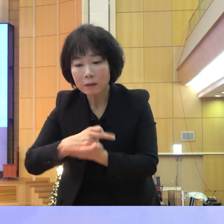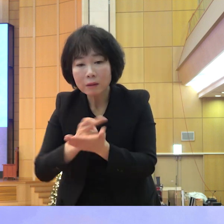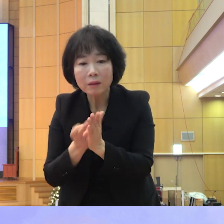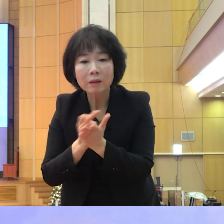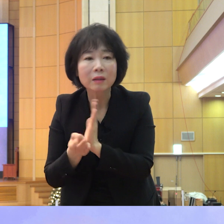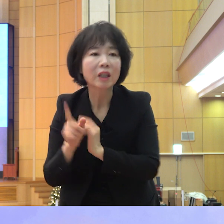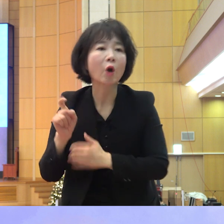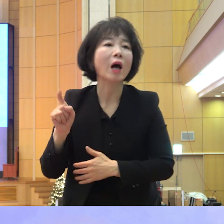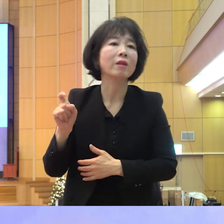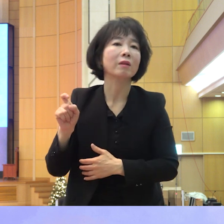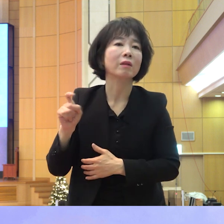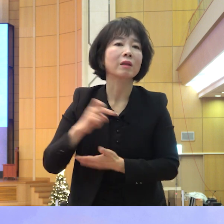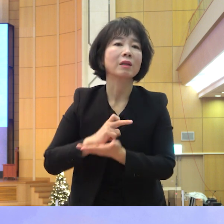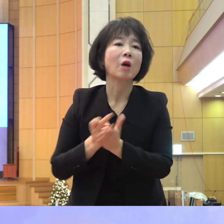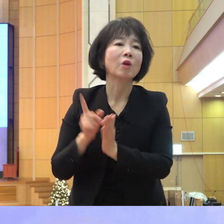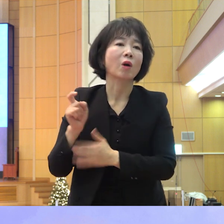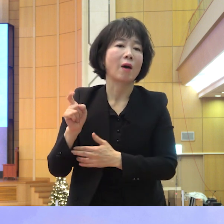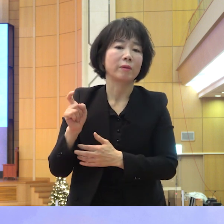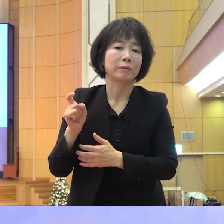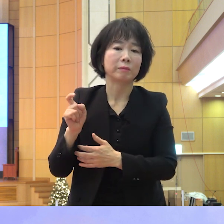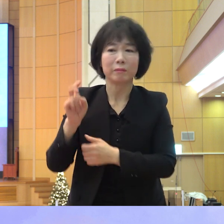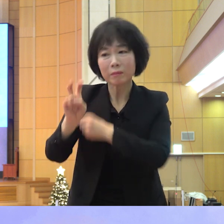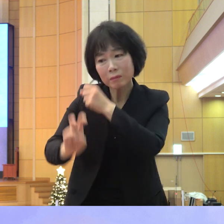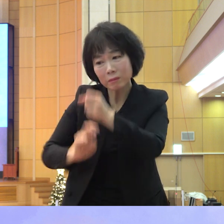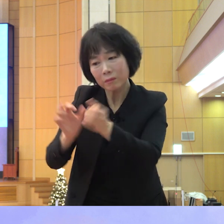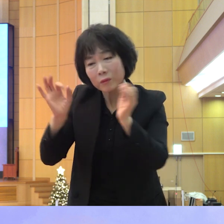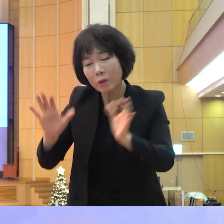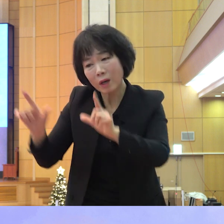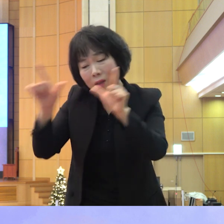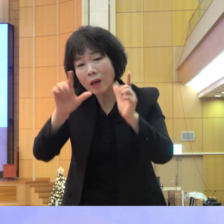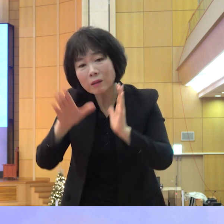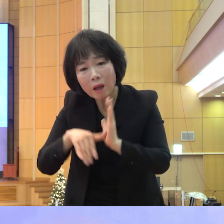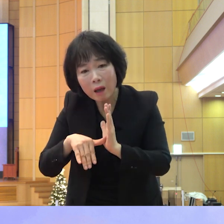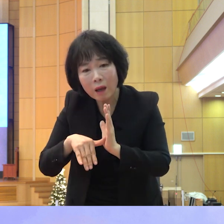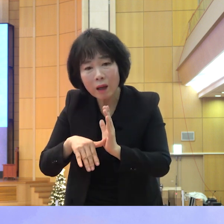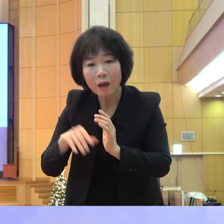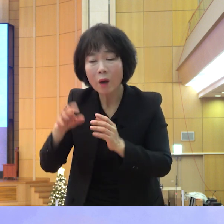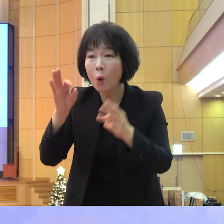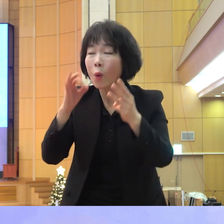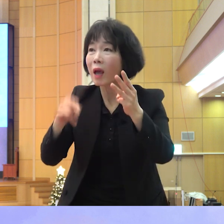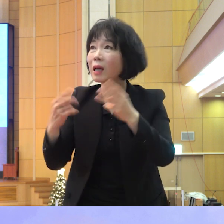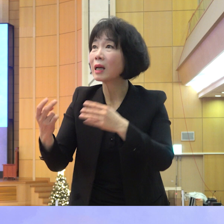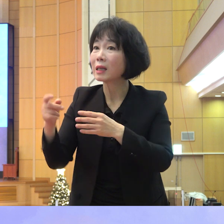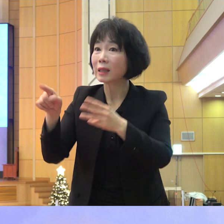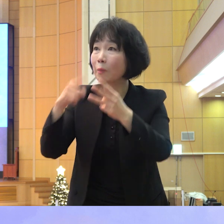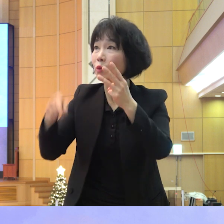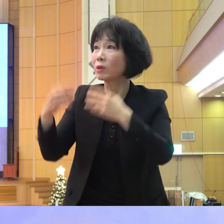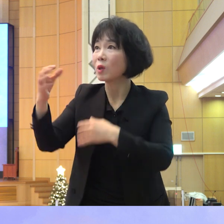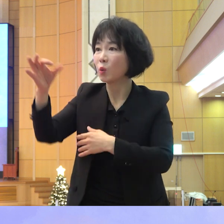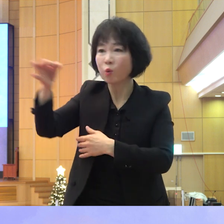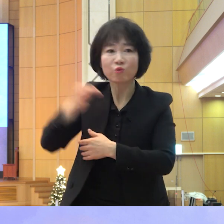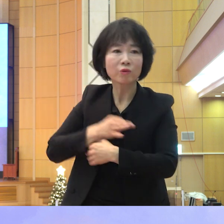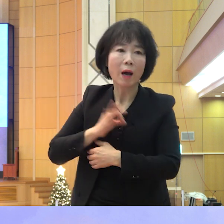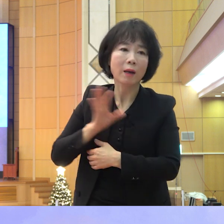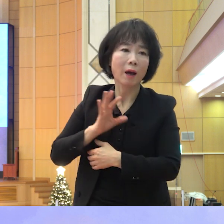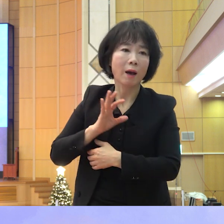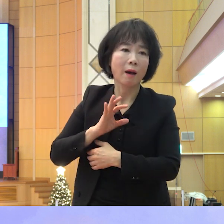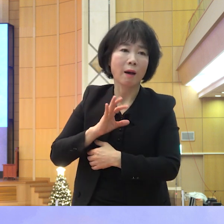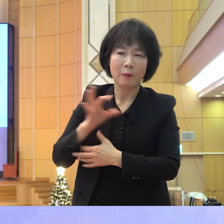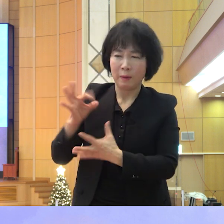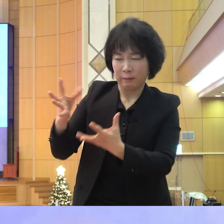낳았는데 20년 사는 동안에 그렇게 품값 준다고 했는데 10번을 사기치고 외삼촌이 돈도 안